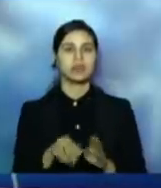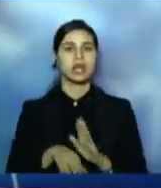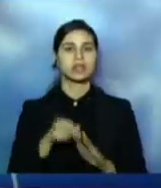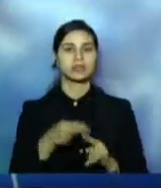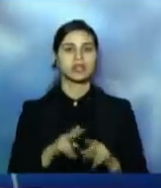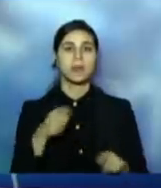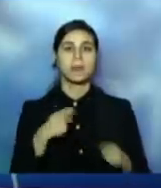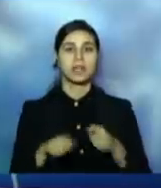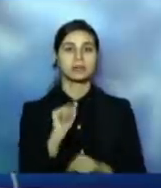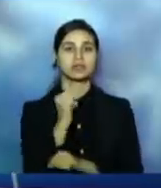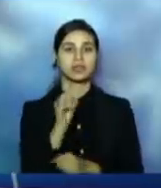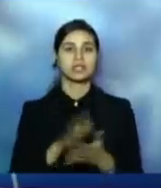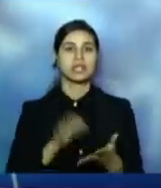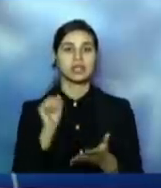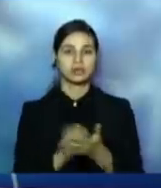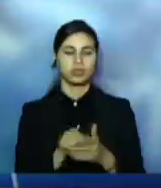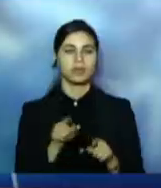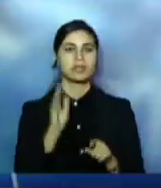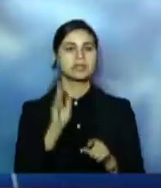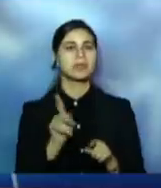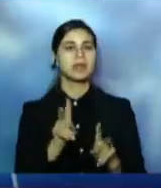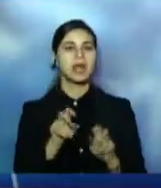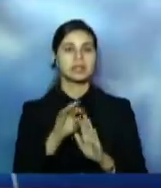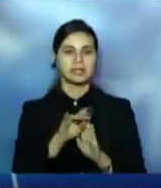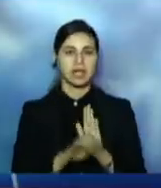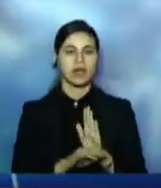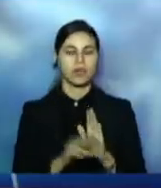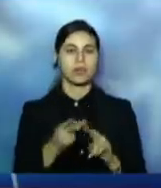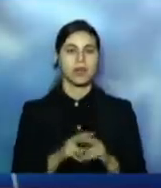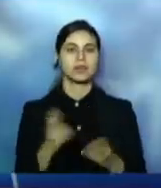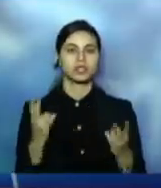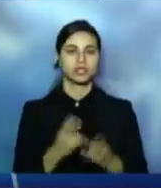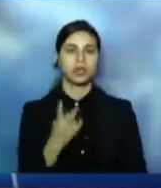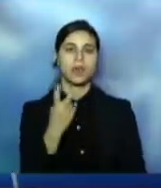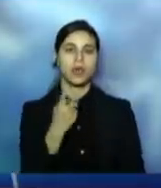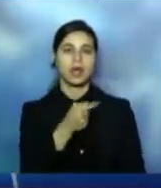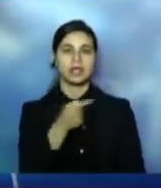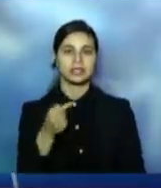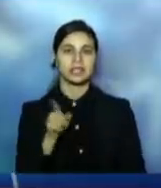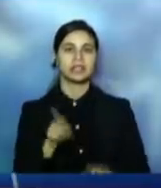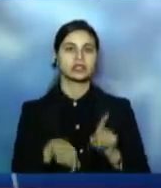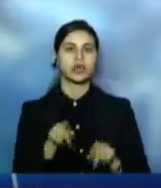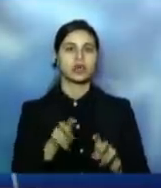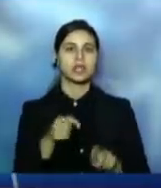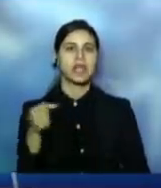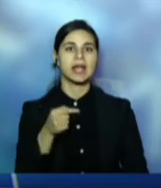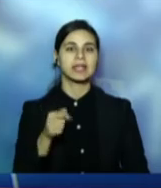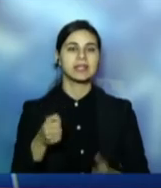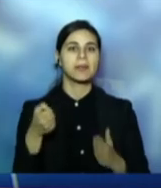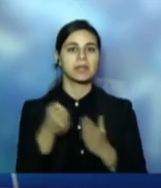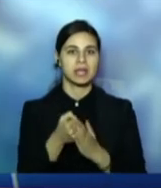რომ პლასტმასის ბოთლის განადგურებას გაჩნია რა სახეობისა, ჭირდება 200-დან ზოგიერთი სახეობა 1000